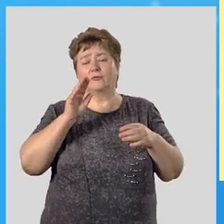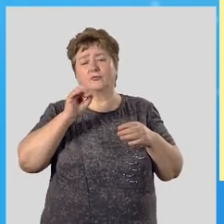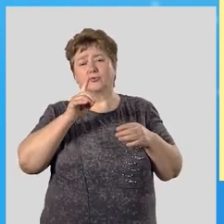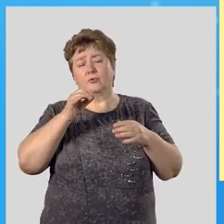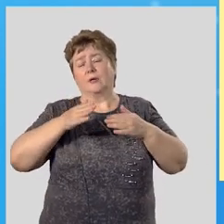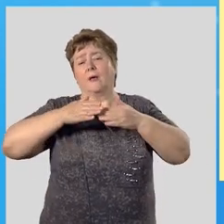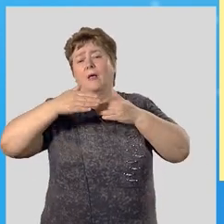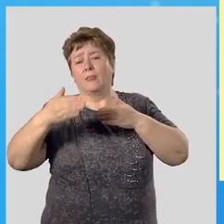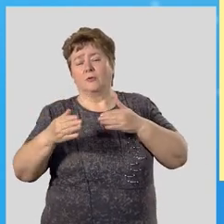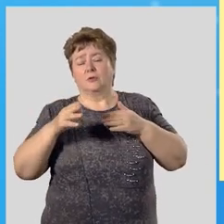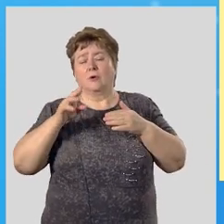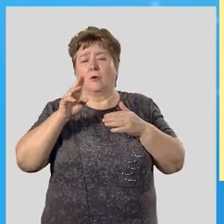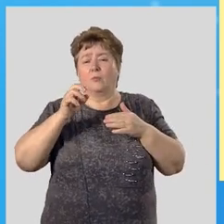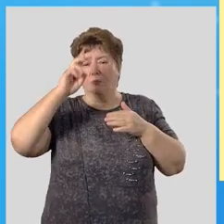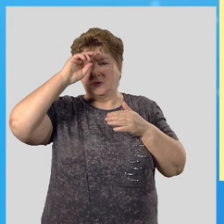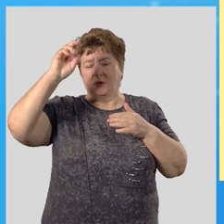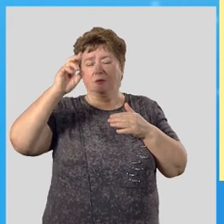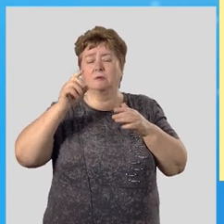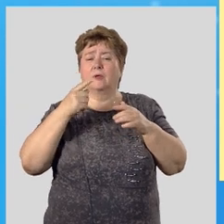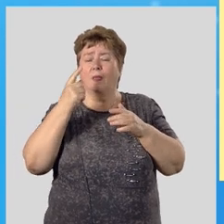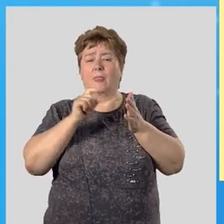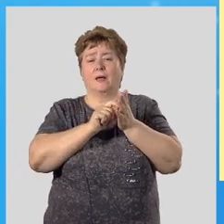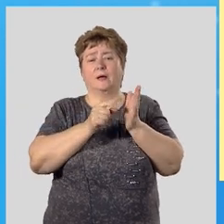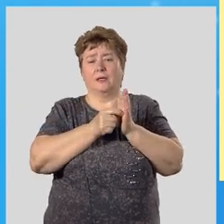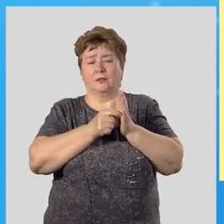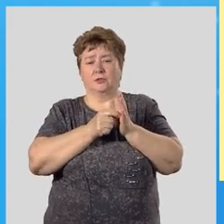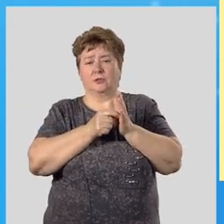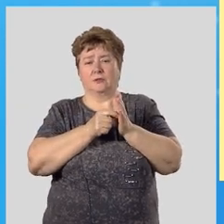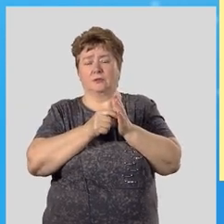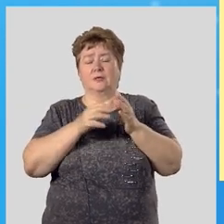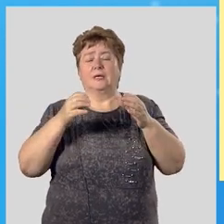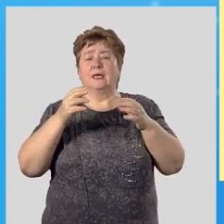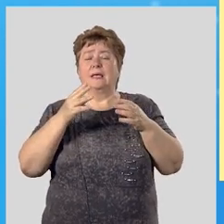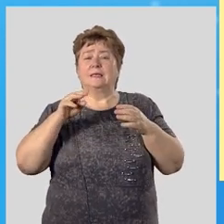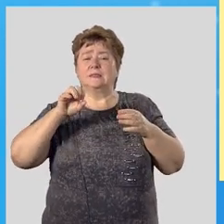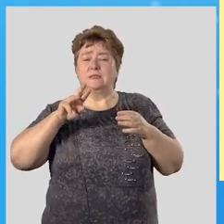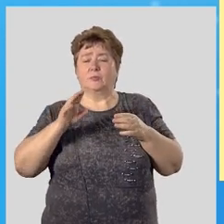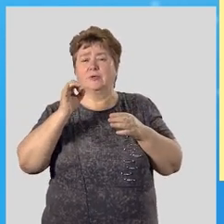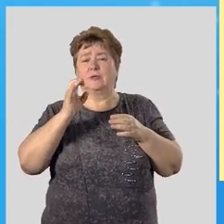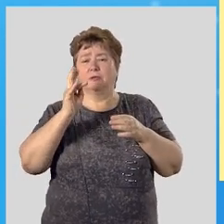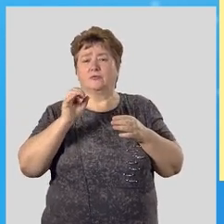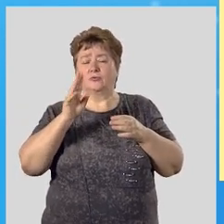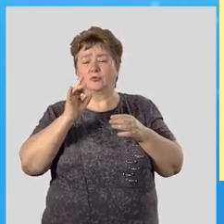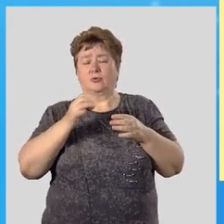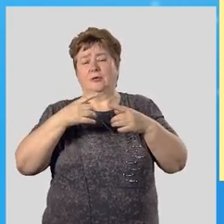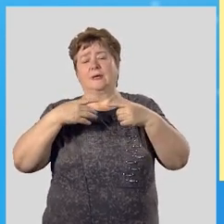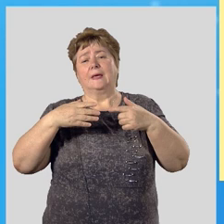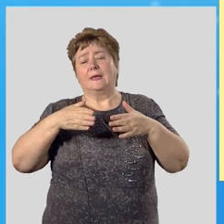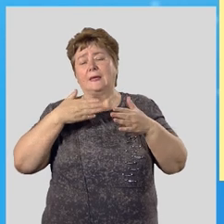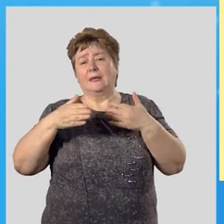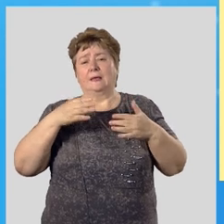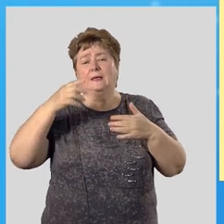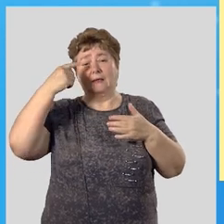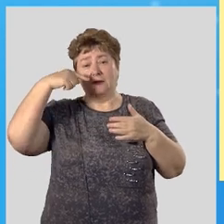Инфузории относятся к подцарству одноклеточных, типу инфузории или